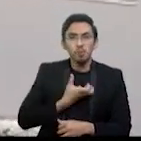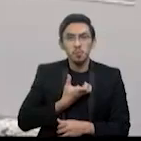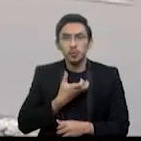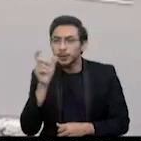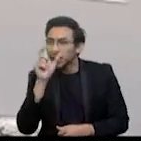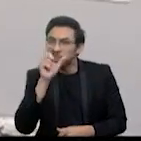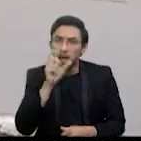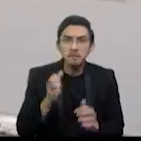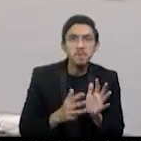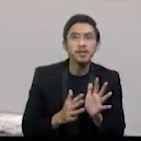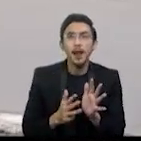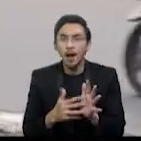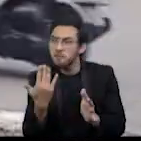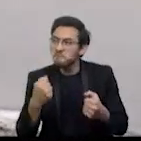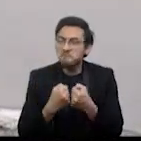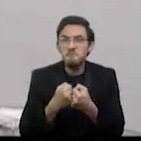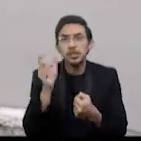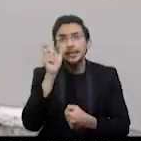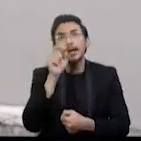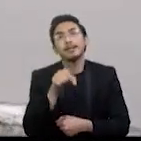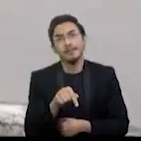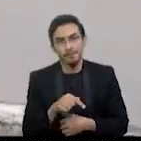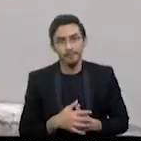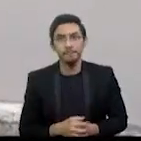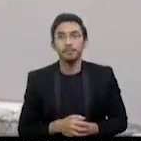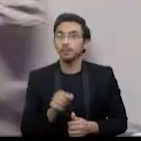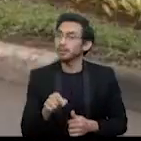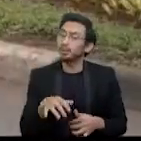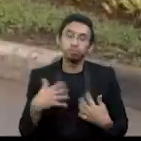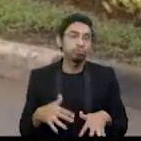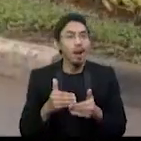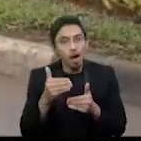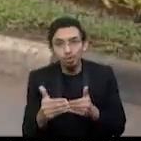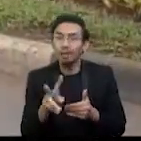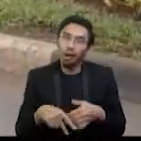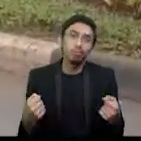konvoi usai jam. Dari Jakarta Pusat, Rani Sanjaya melaporkan.